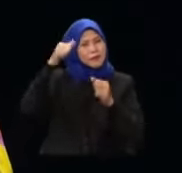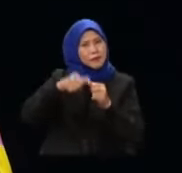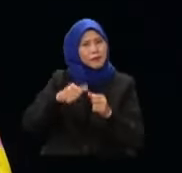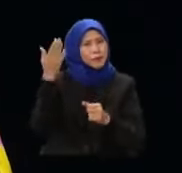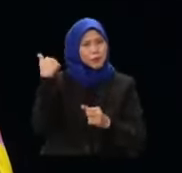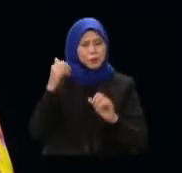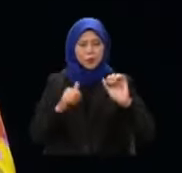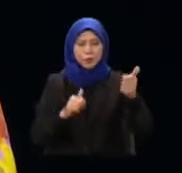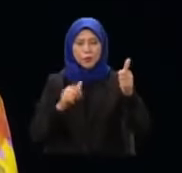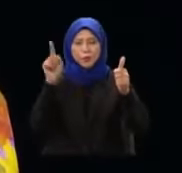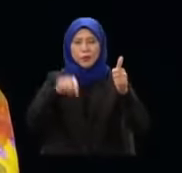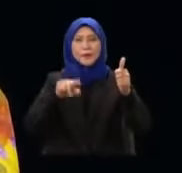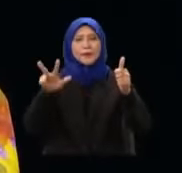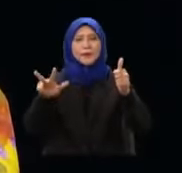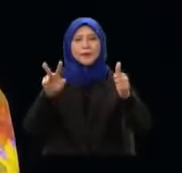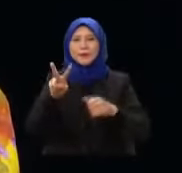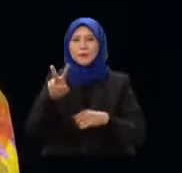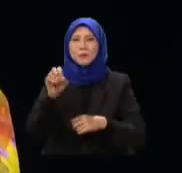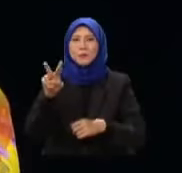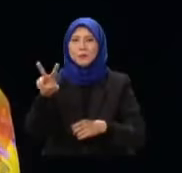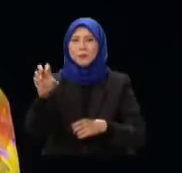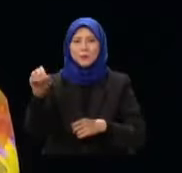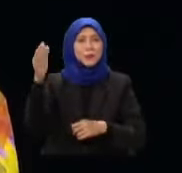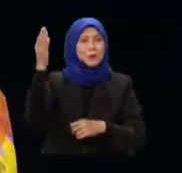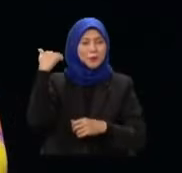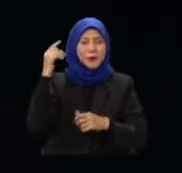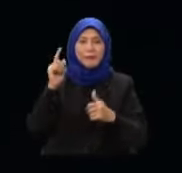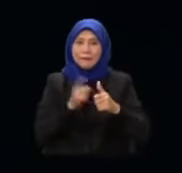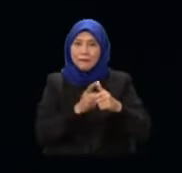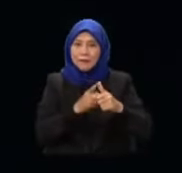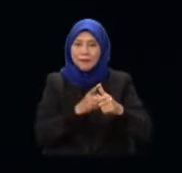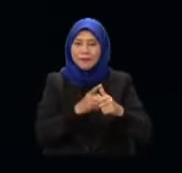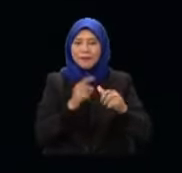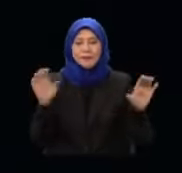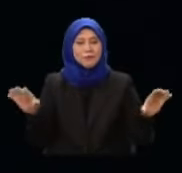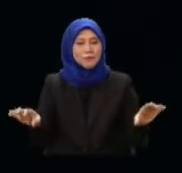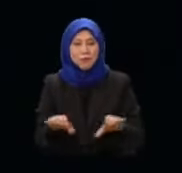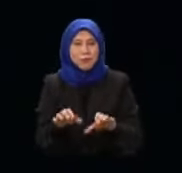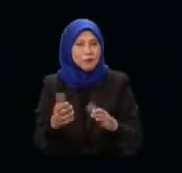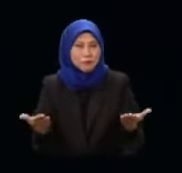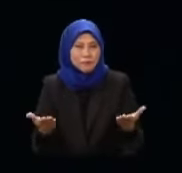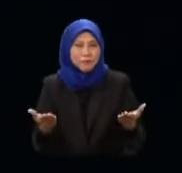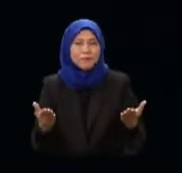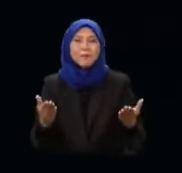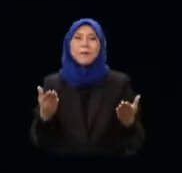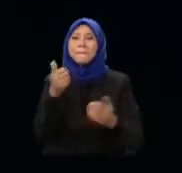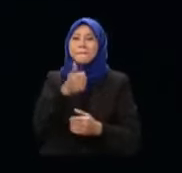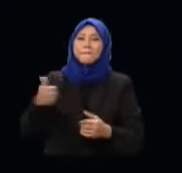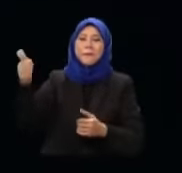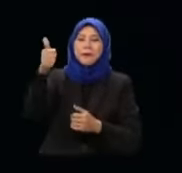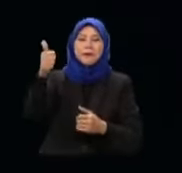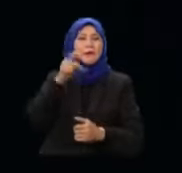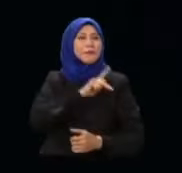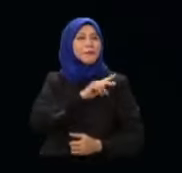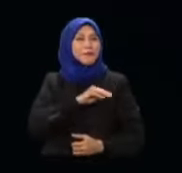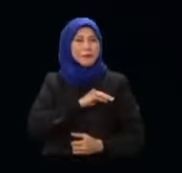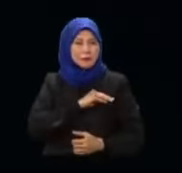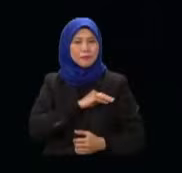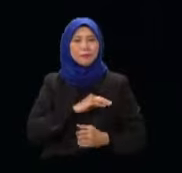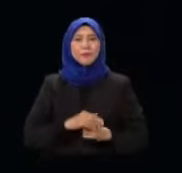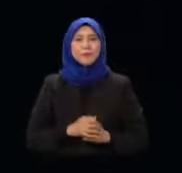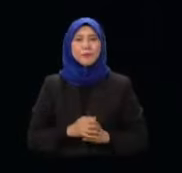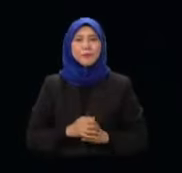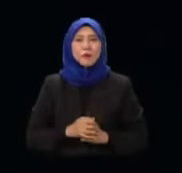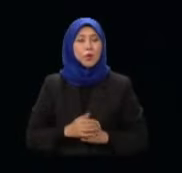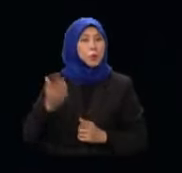pada 10 match 2020 Jadi kalau kamu yang telah dilakukan oleh kami diperintahkan Kementerian karena pada